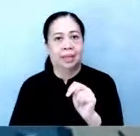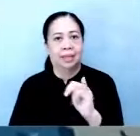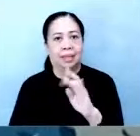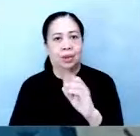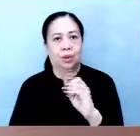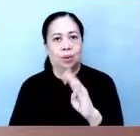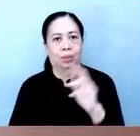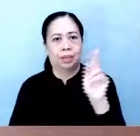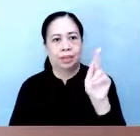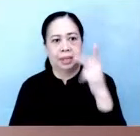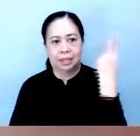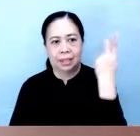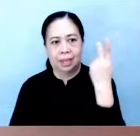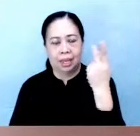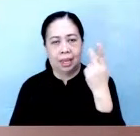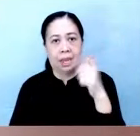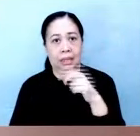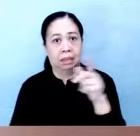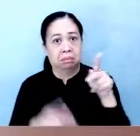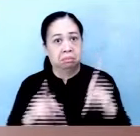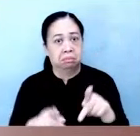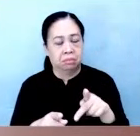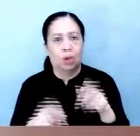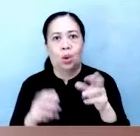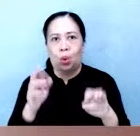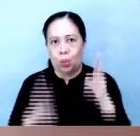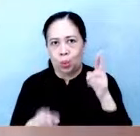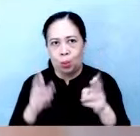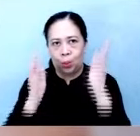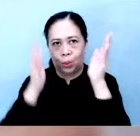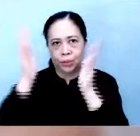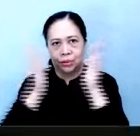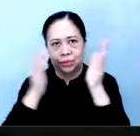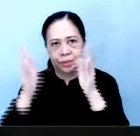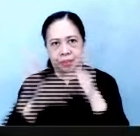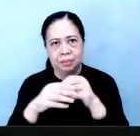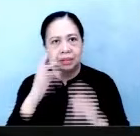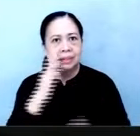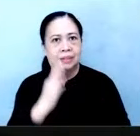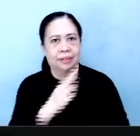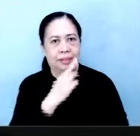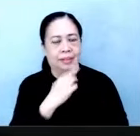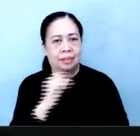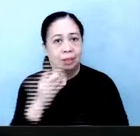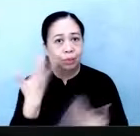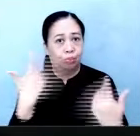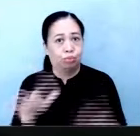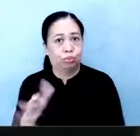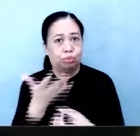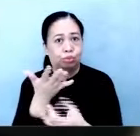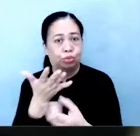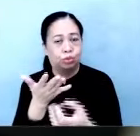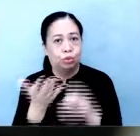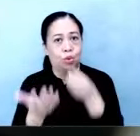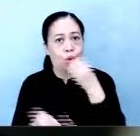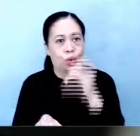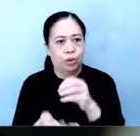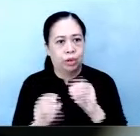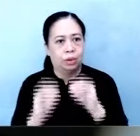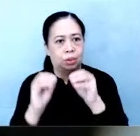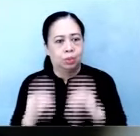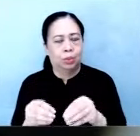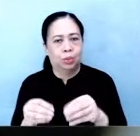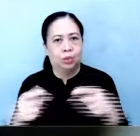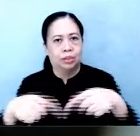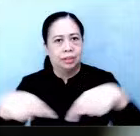na tao, robot din ang nagsaserve ng mga pagkain sa isang restaurant. Kapag luto na ang order, ilalagay ito ng robot sa tray